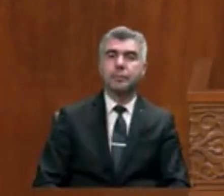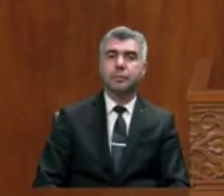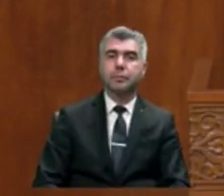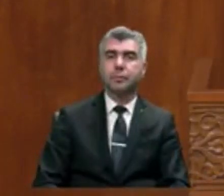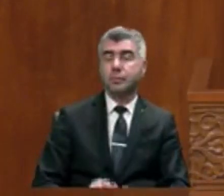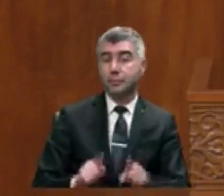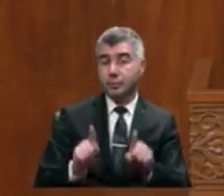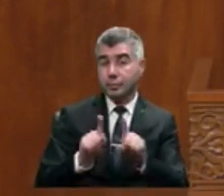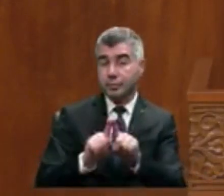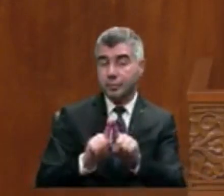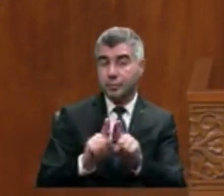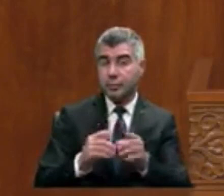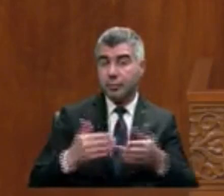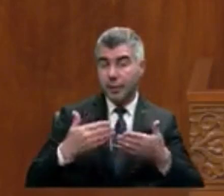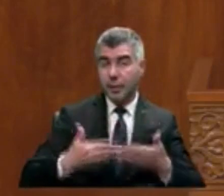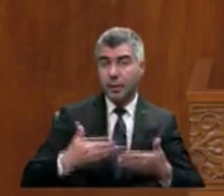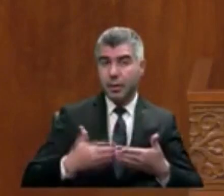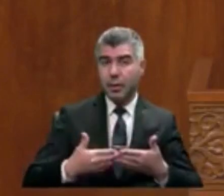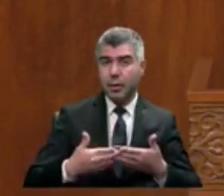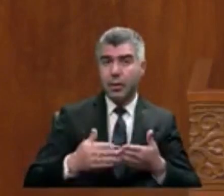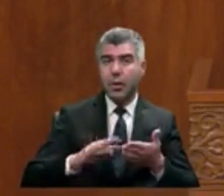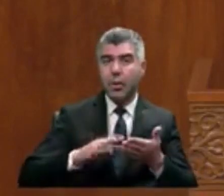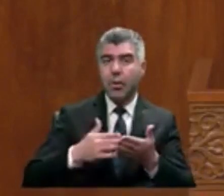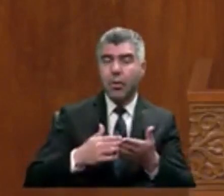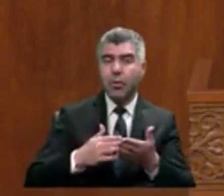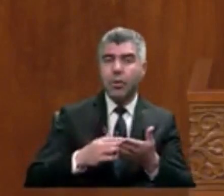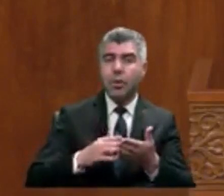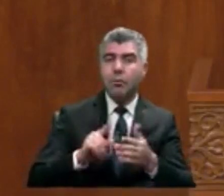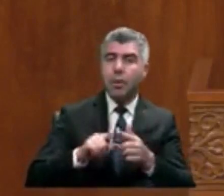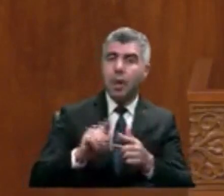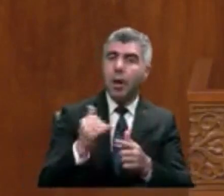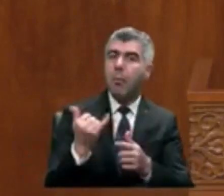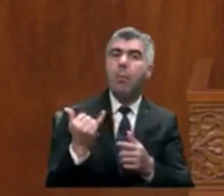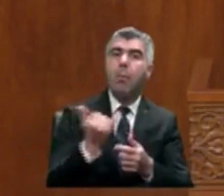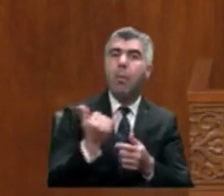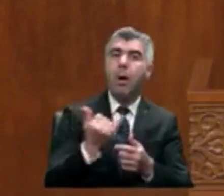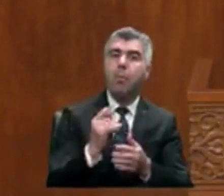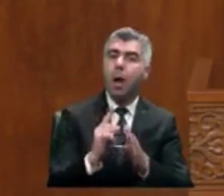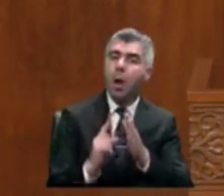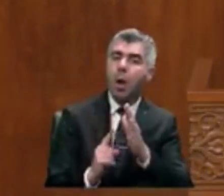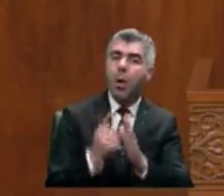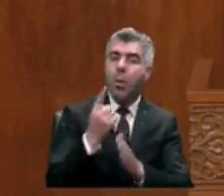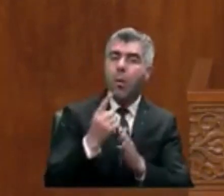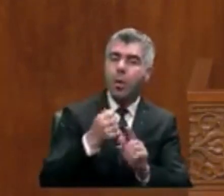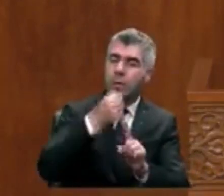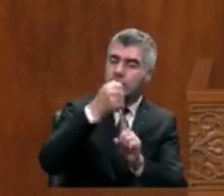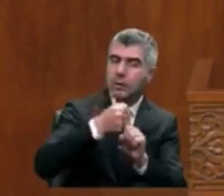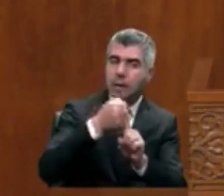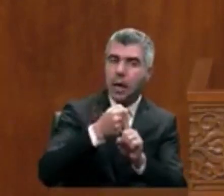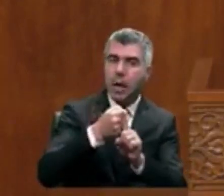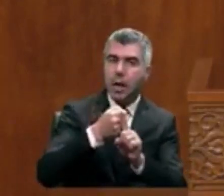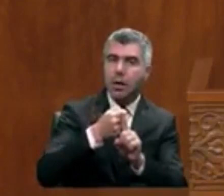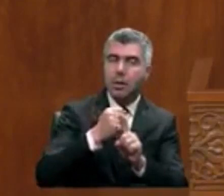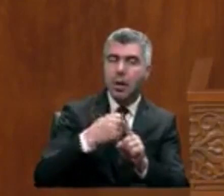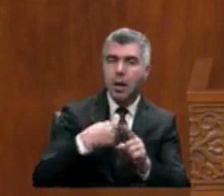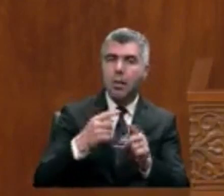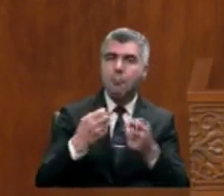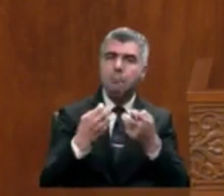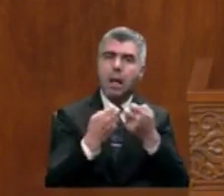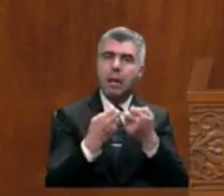اخترنا اللي درنا اليوم كلها ميادين السياديه من الاولويات دي ديال البلاد ديالنا نعطيكم غير بعض